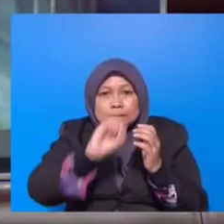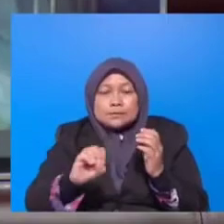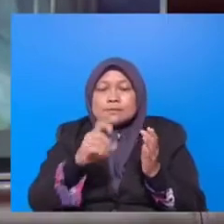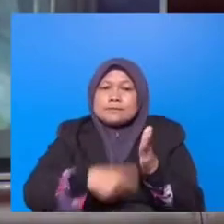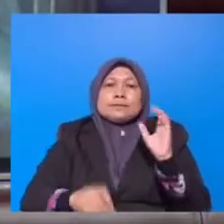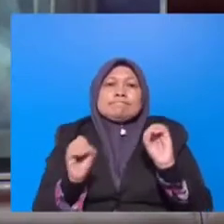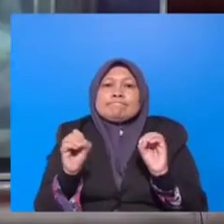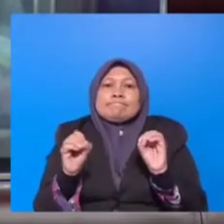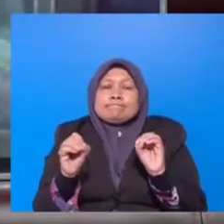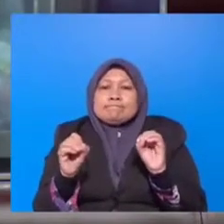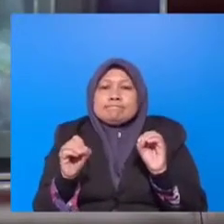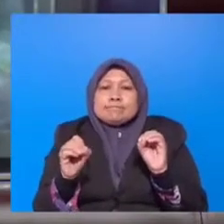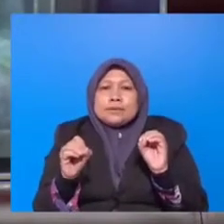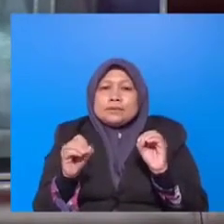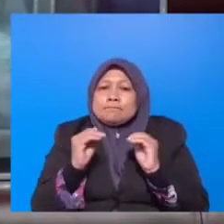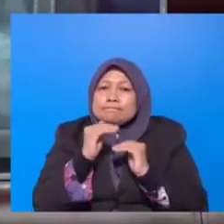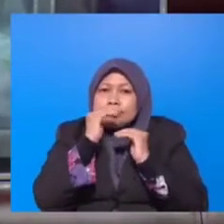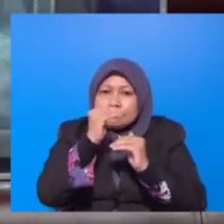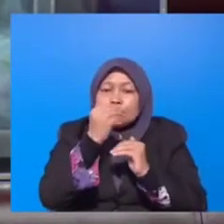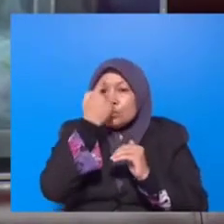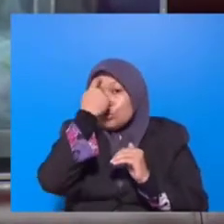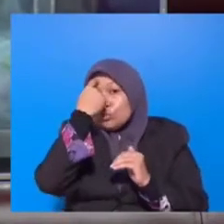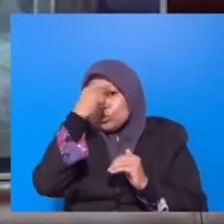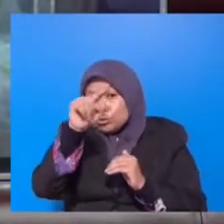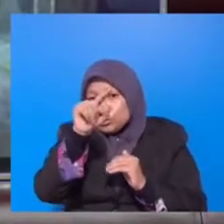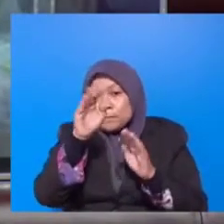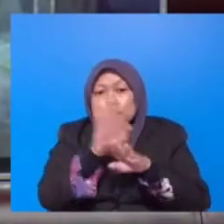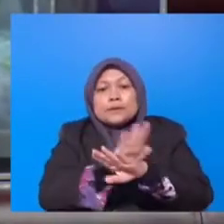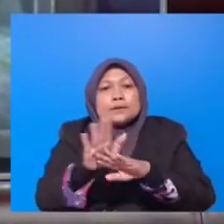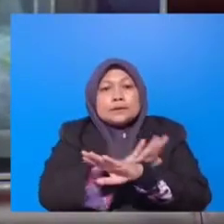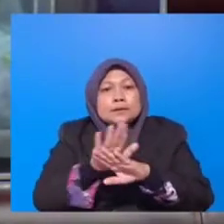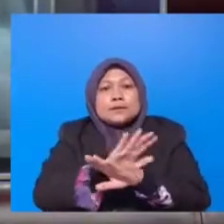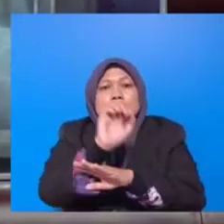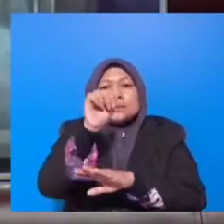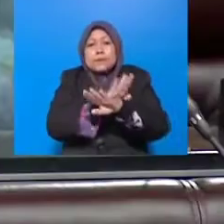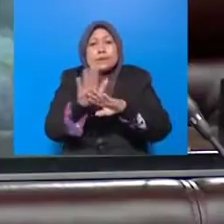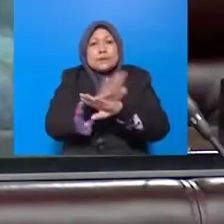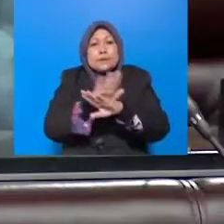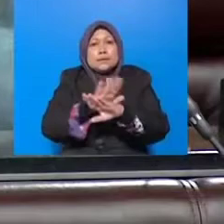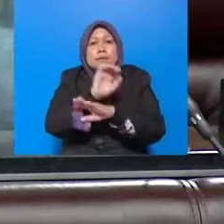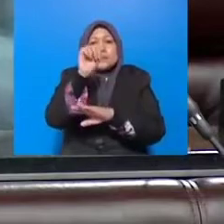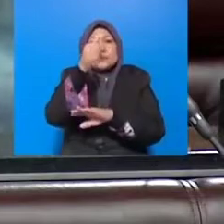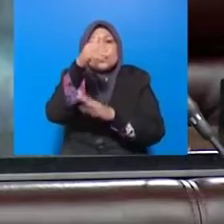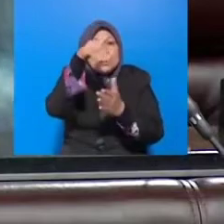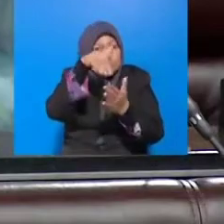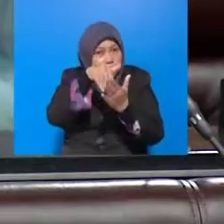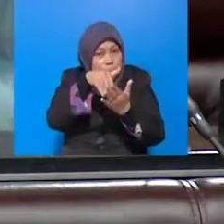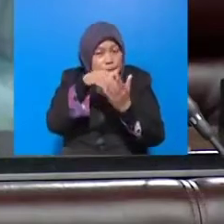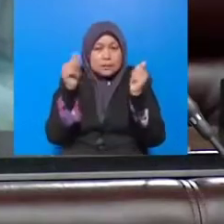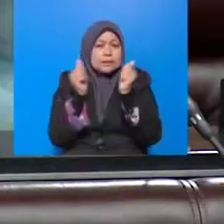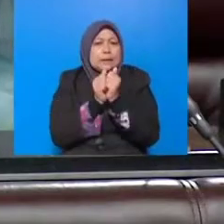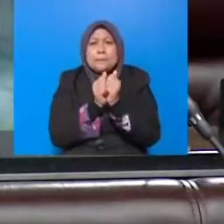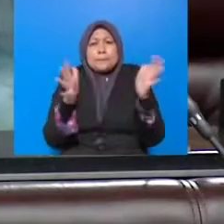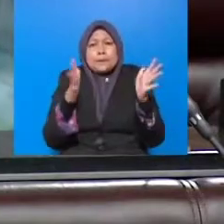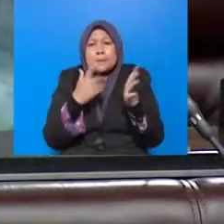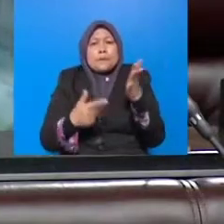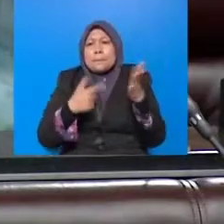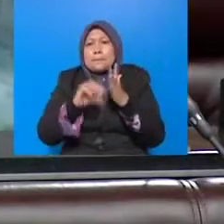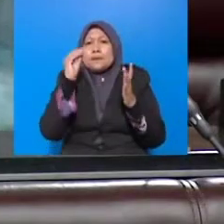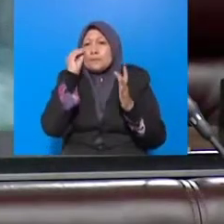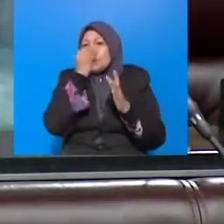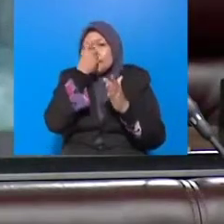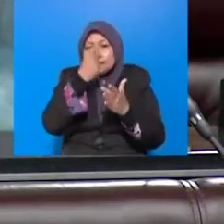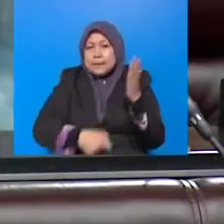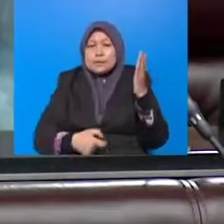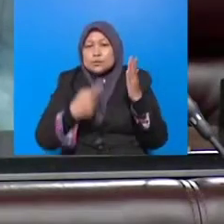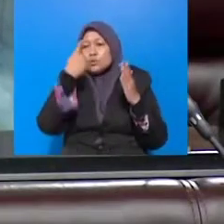0% yang maksimumnya terhadap peniaga RM10,000 tanpa sebarang interest yang mana